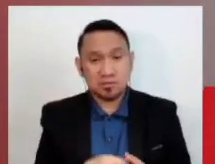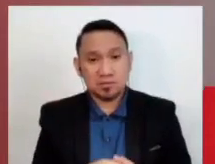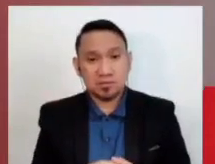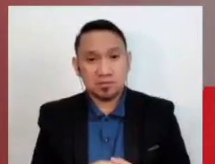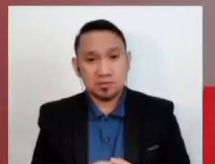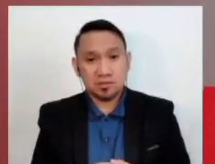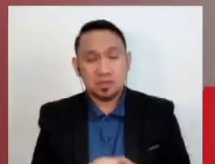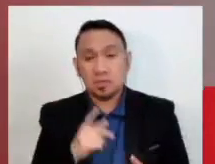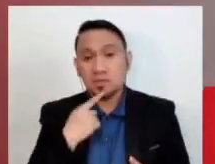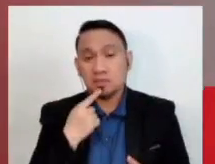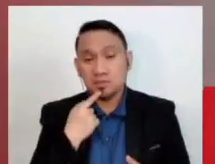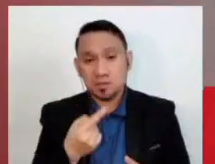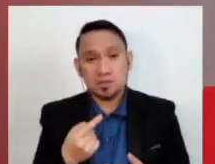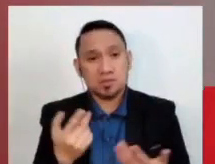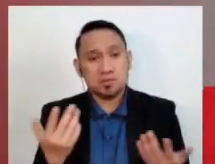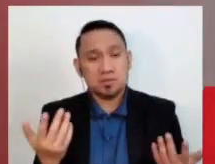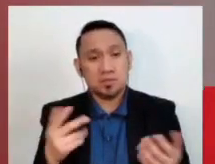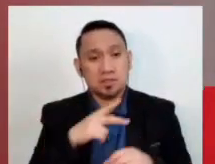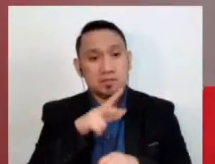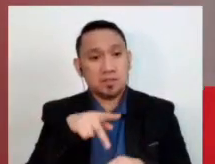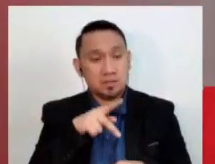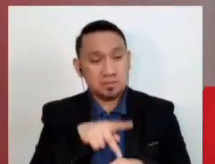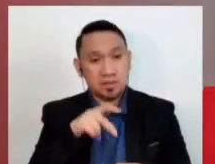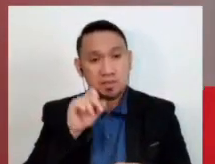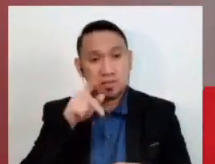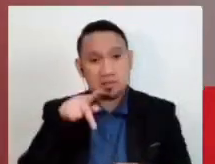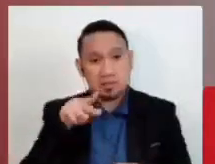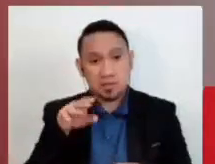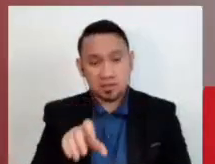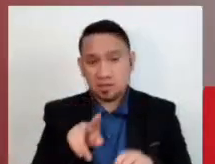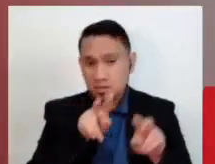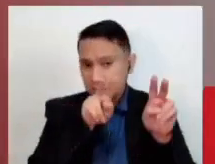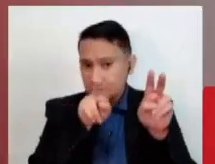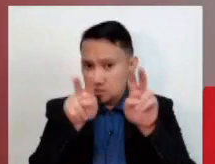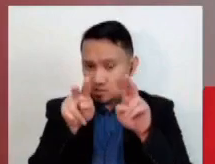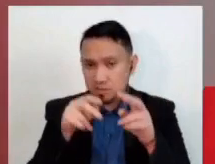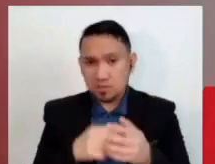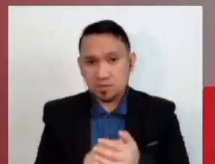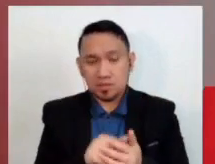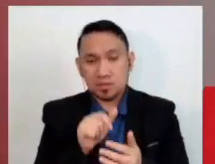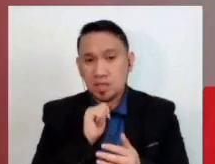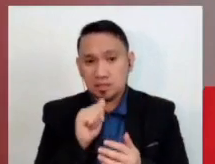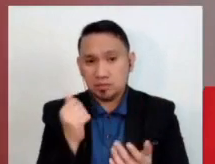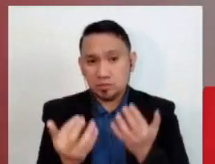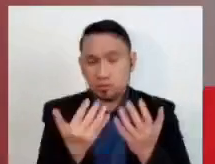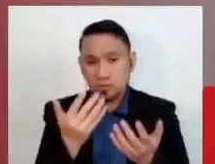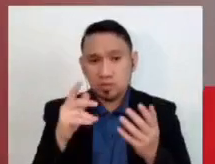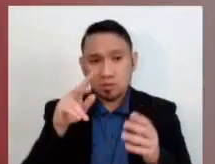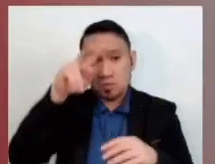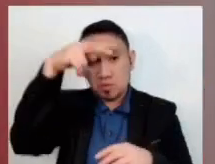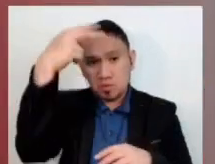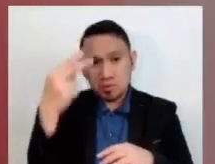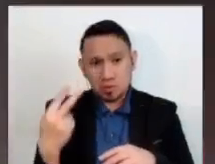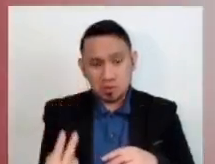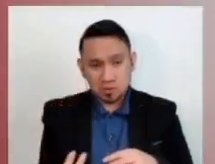ng Philippine Space Agency na minomonitor nila ang hindi sunog na debris na maaaring nahulog malapit sa Bajo de